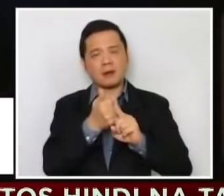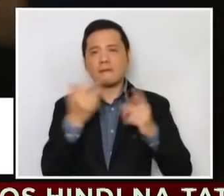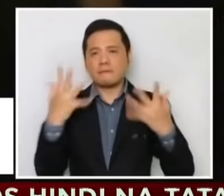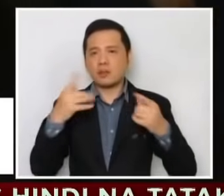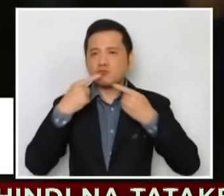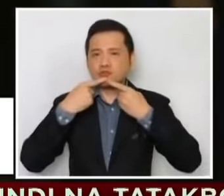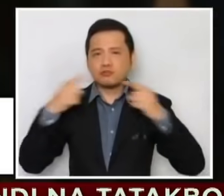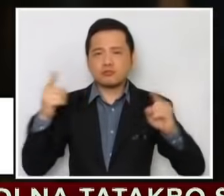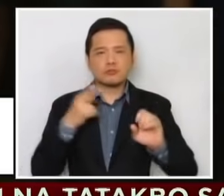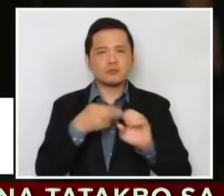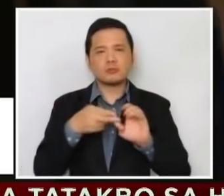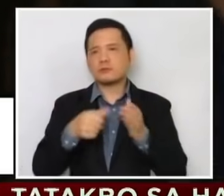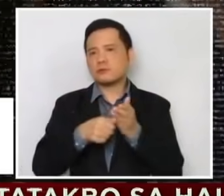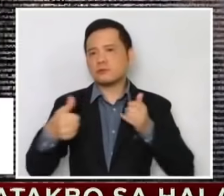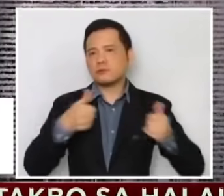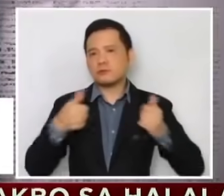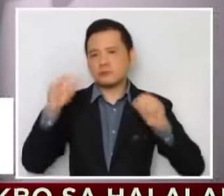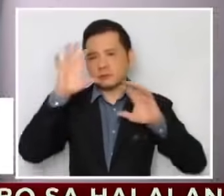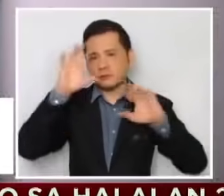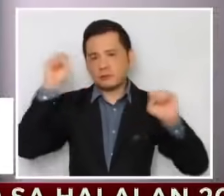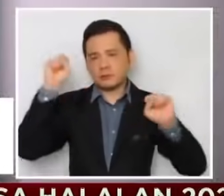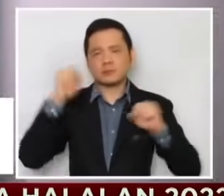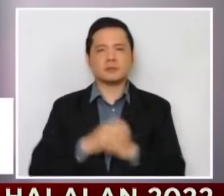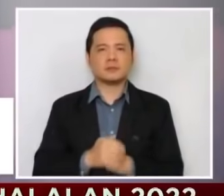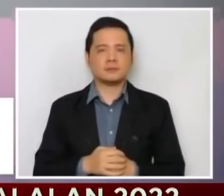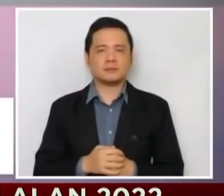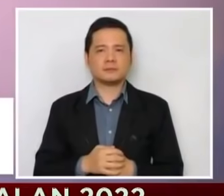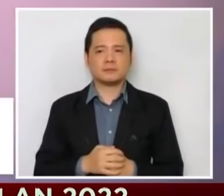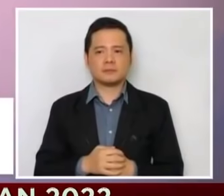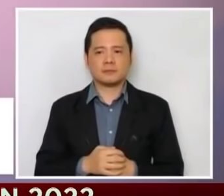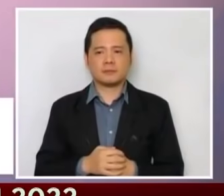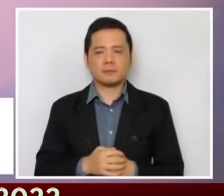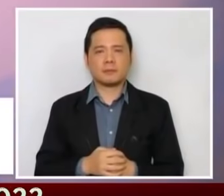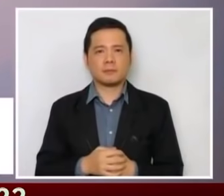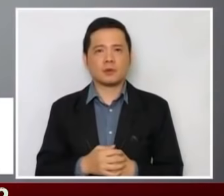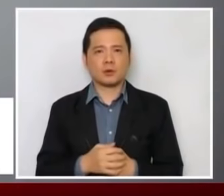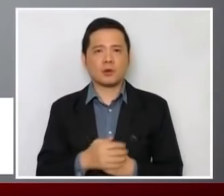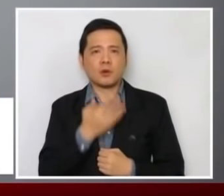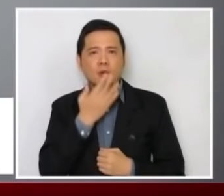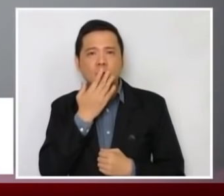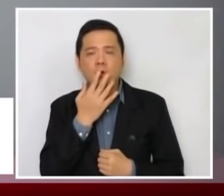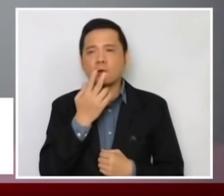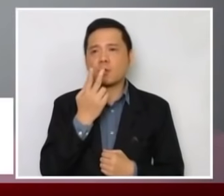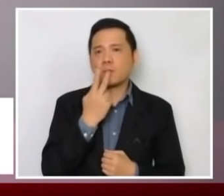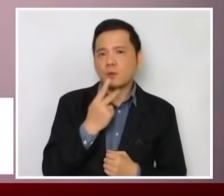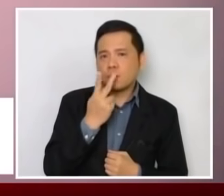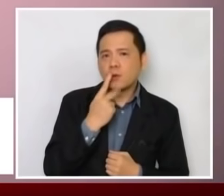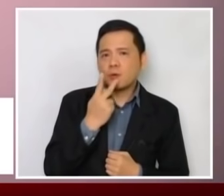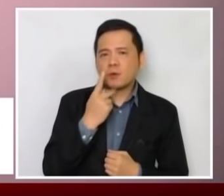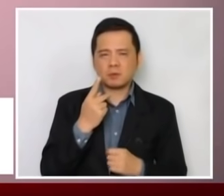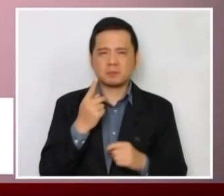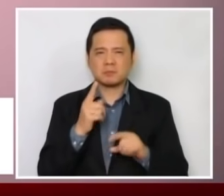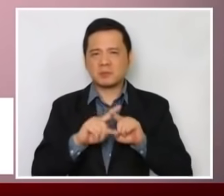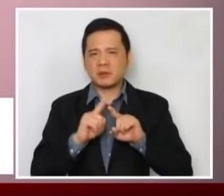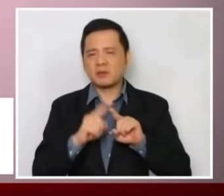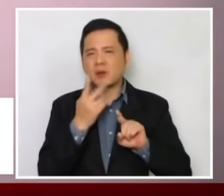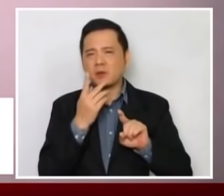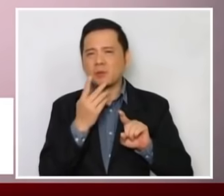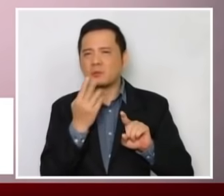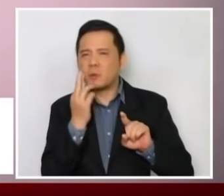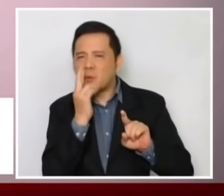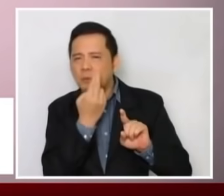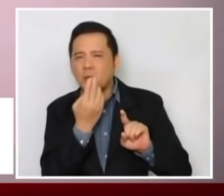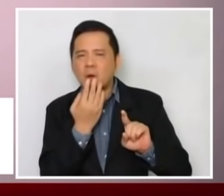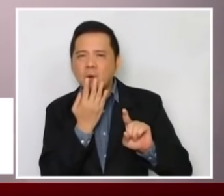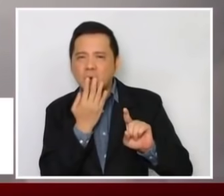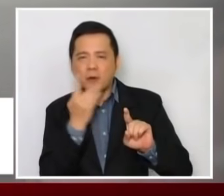sa pagkapangulo sa darating na halalan. Napuno ng kulay rosas o pink ang mga posts sa social media bilang